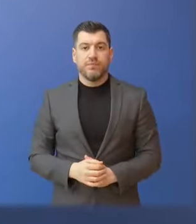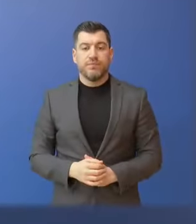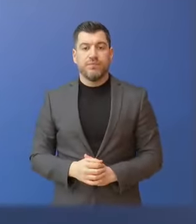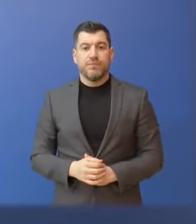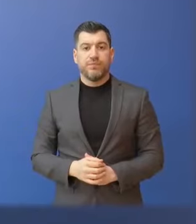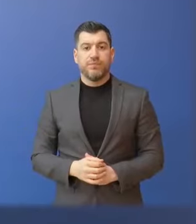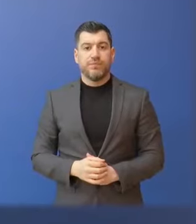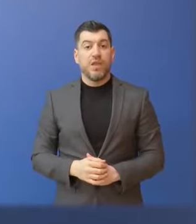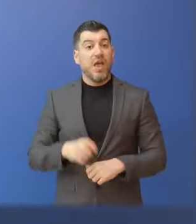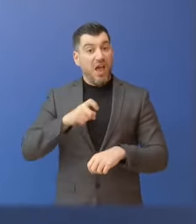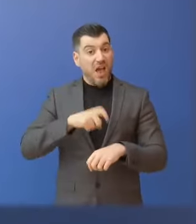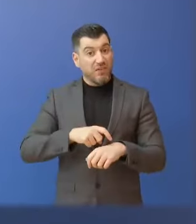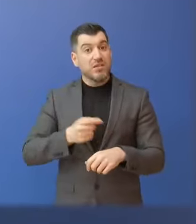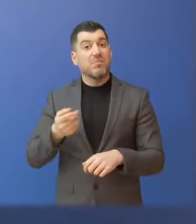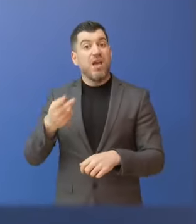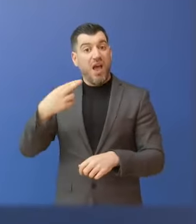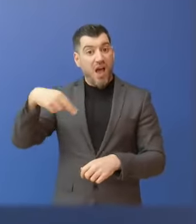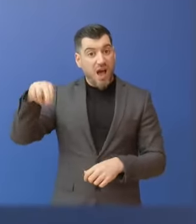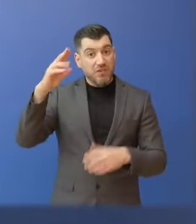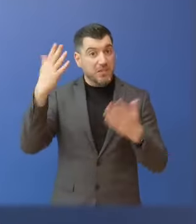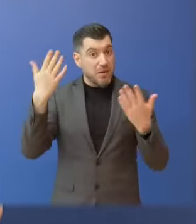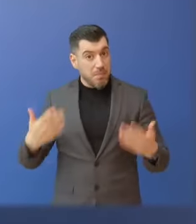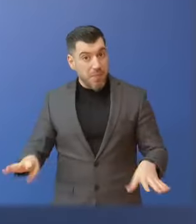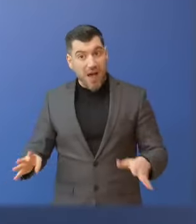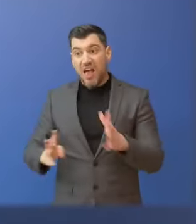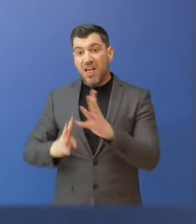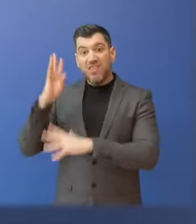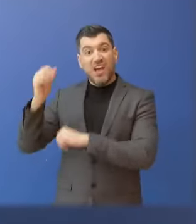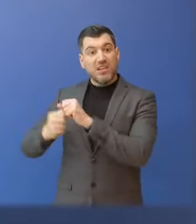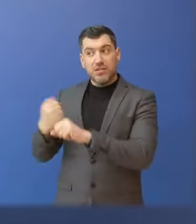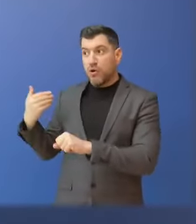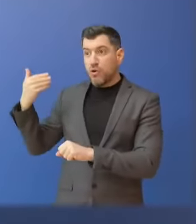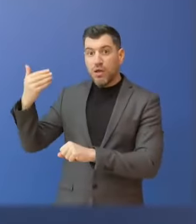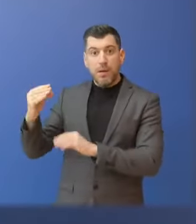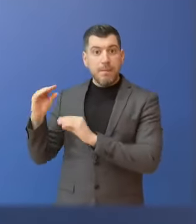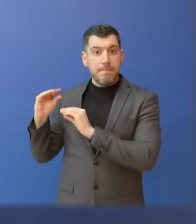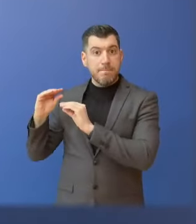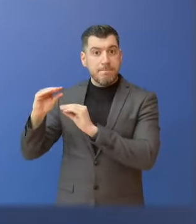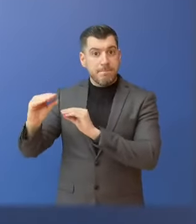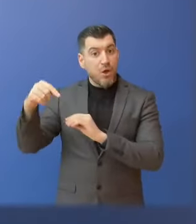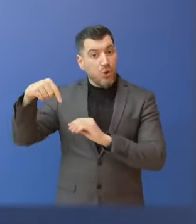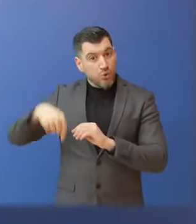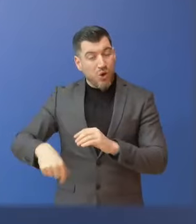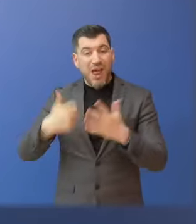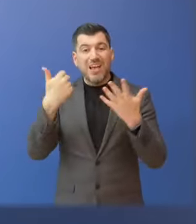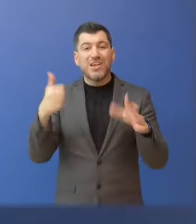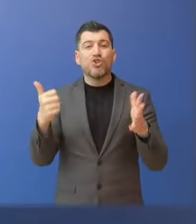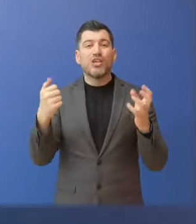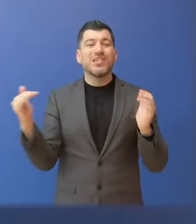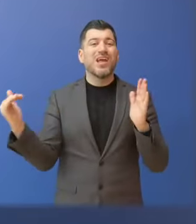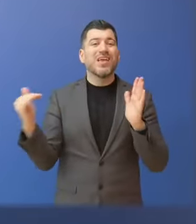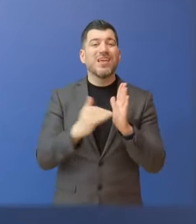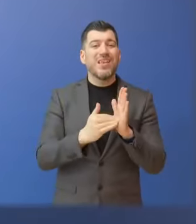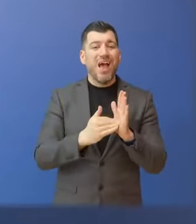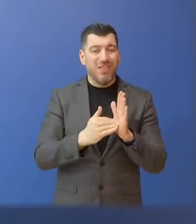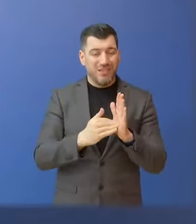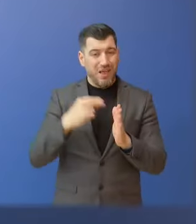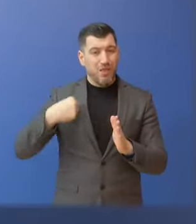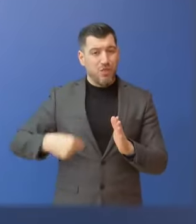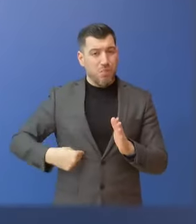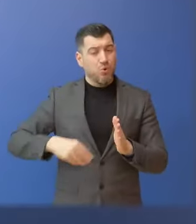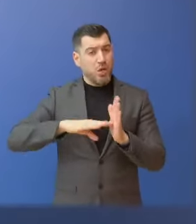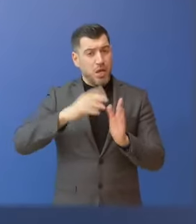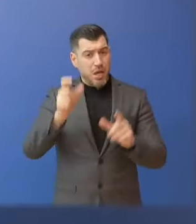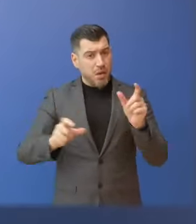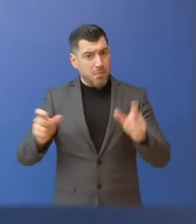ήδη έχει αυξηθεί για πρώτη φορά μετά από 14 χρόνια ο μισθός για πάνω από 660.000 δημοσίους υπαλλήλους